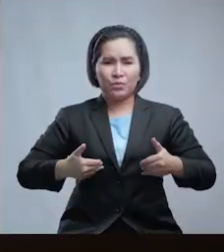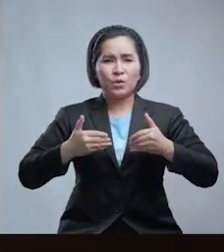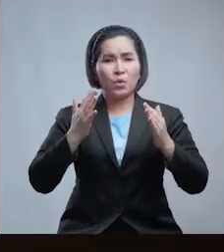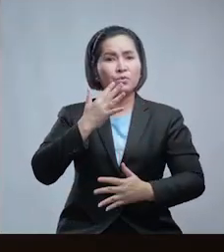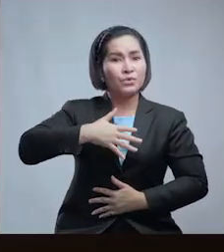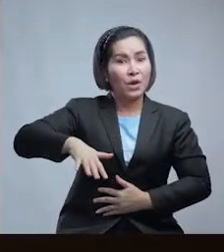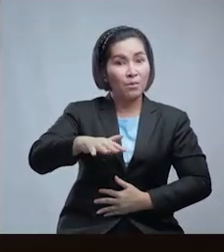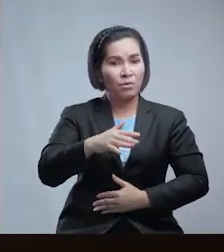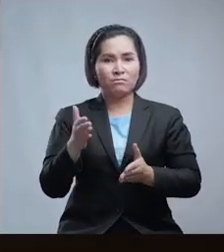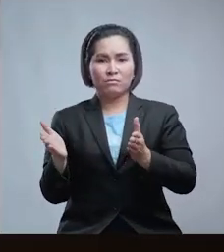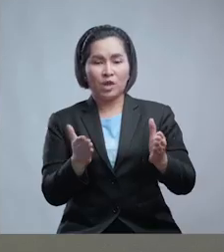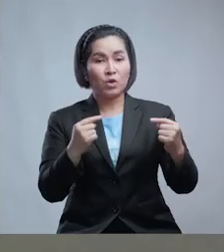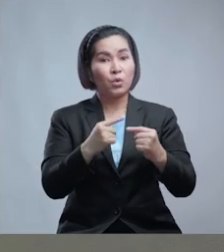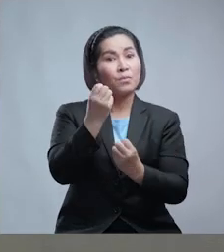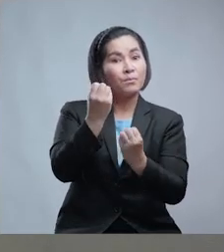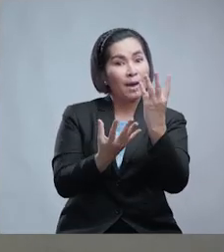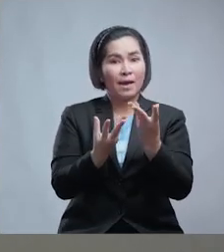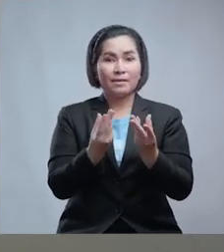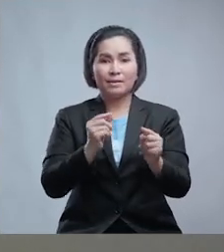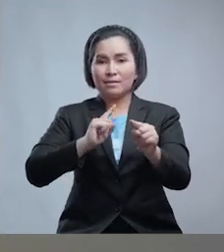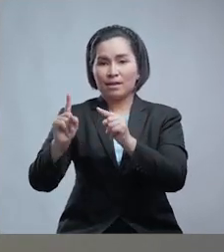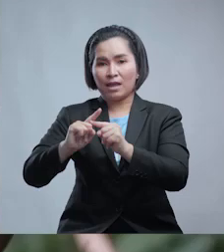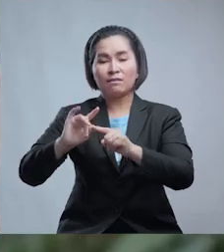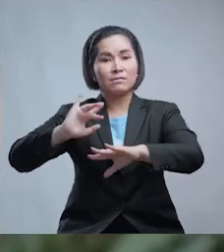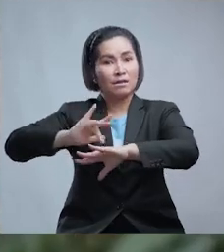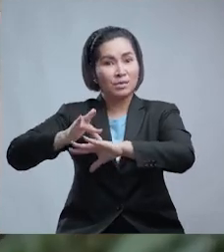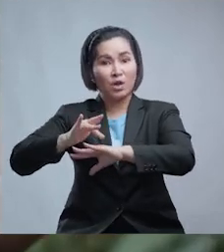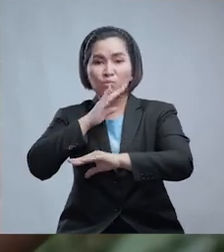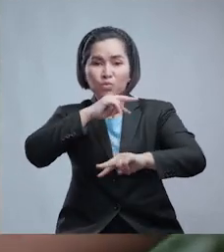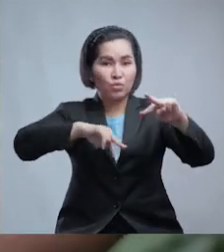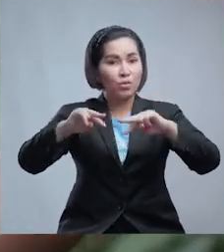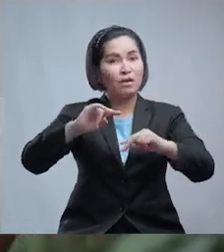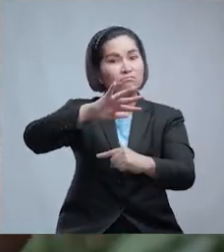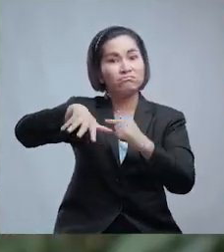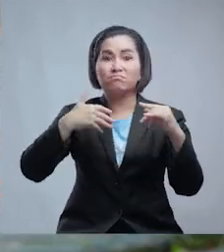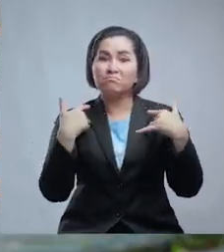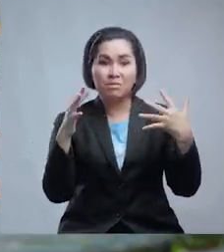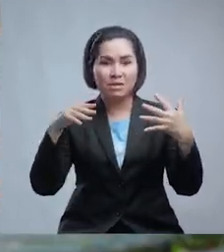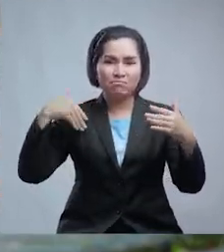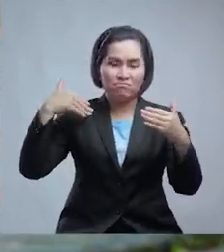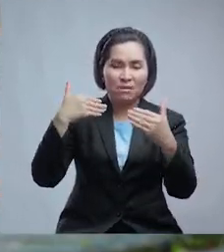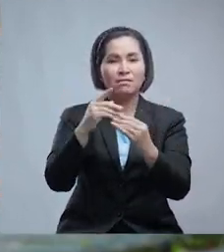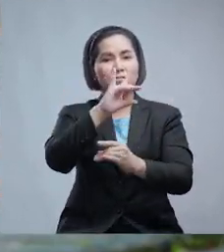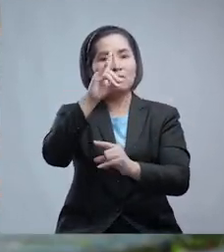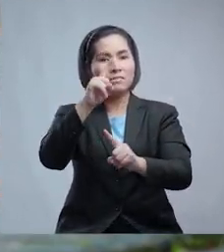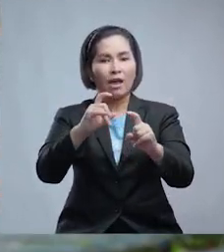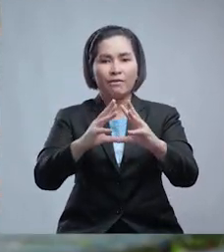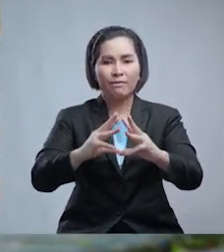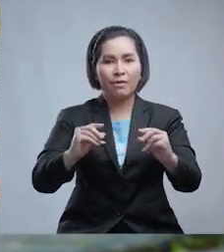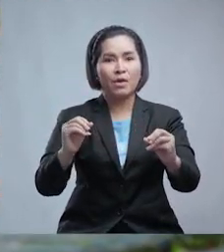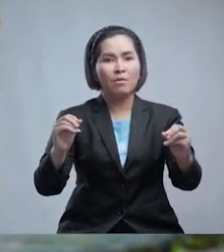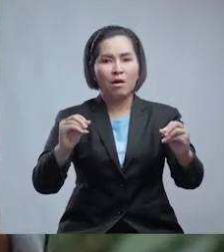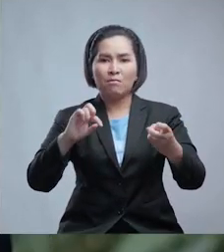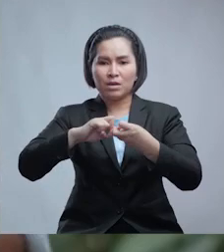ด Life on Land ก็คือบนบกป่าไม้ของเราอุทยานถ้าเราไม่ช่วยกันรักษาความสมดุลของสิ่งแวดล้อมมีสัตว์ที่มันสูญพันธุ์ไป